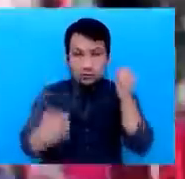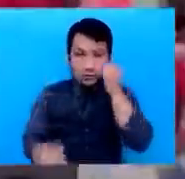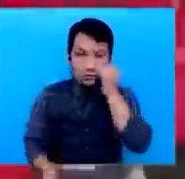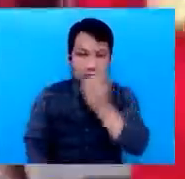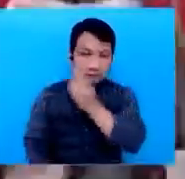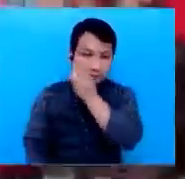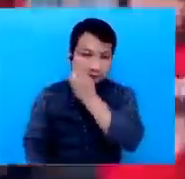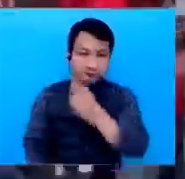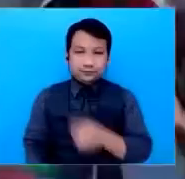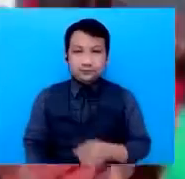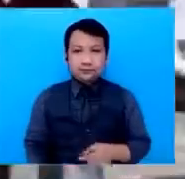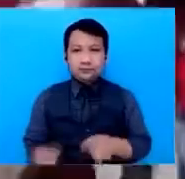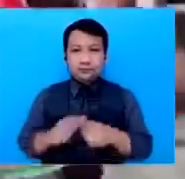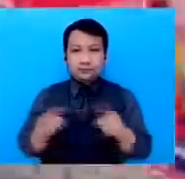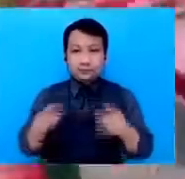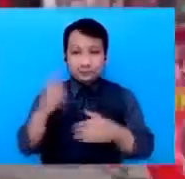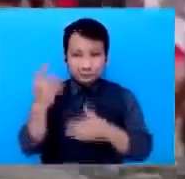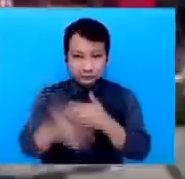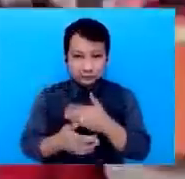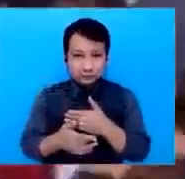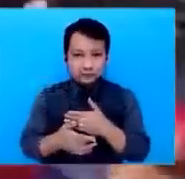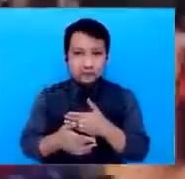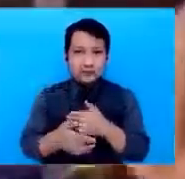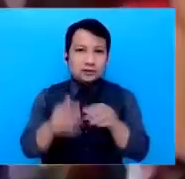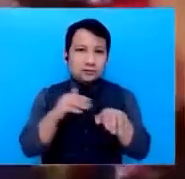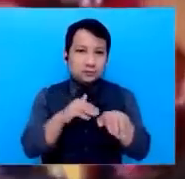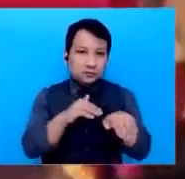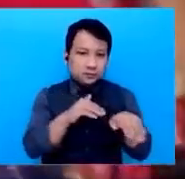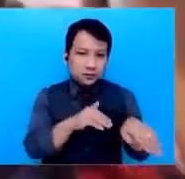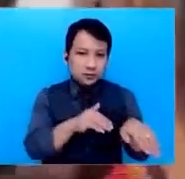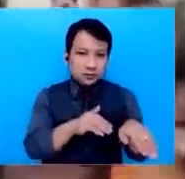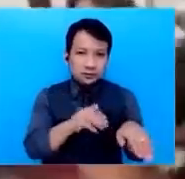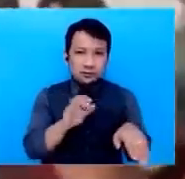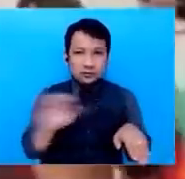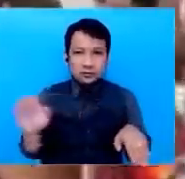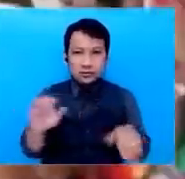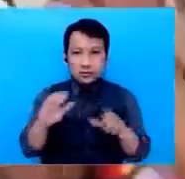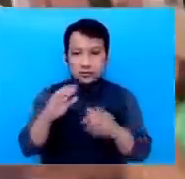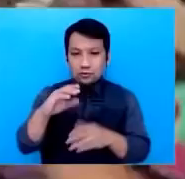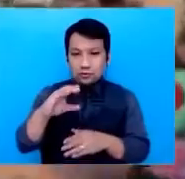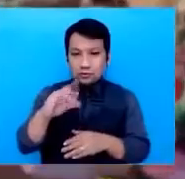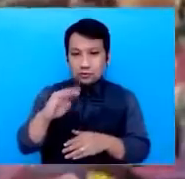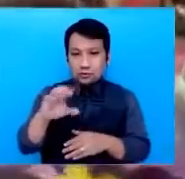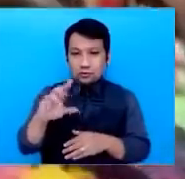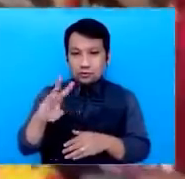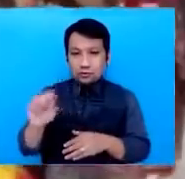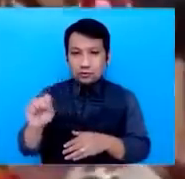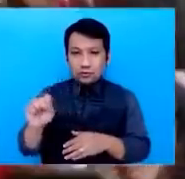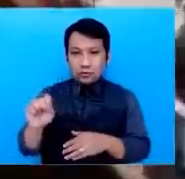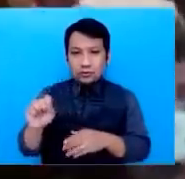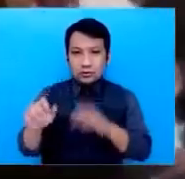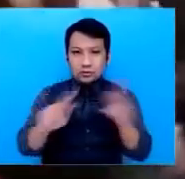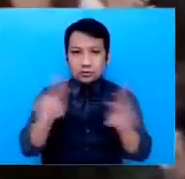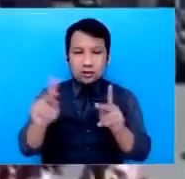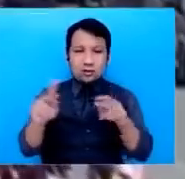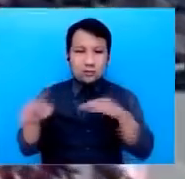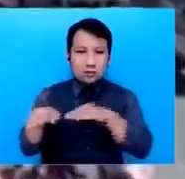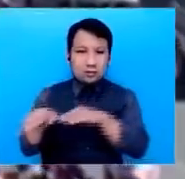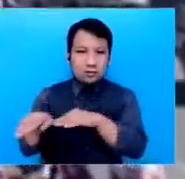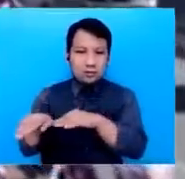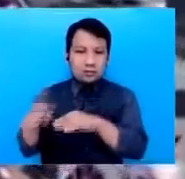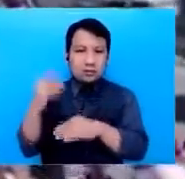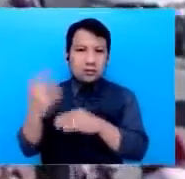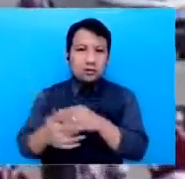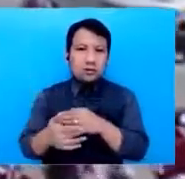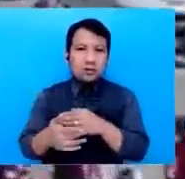Duterte. Pero maaga pa lang, bumigat na ang trapiko sa eastbound lane ng Commonwealth Avenue dahil naokupa ng kanilang mga supporters ang